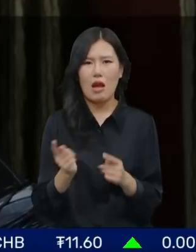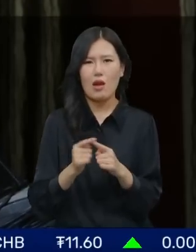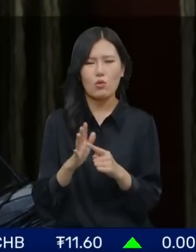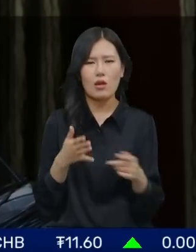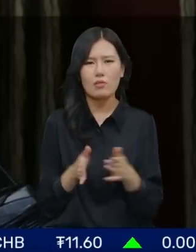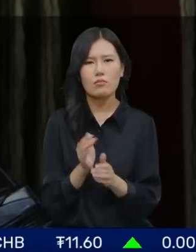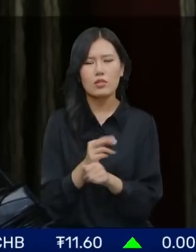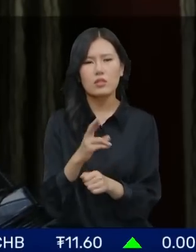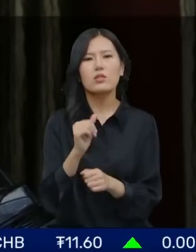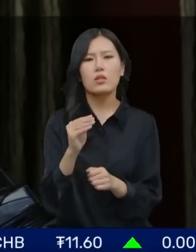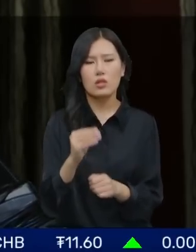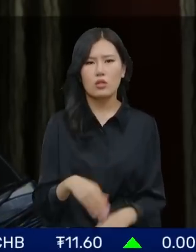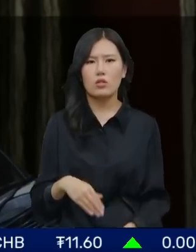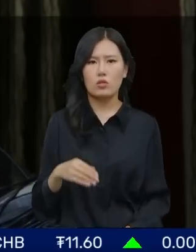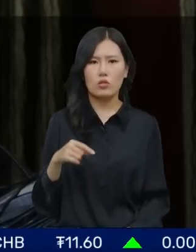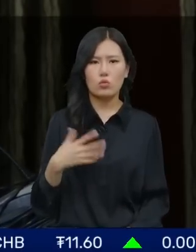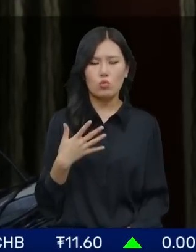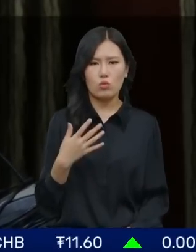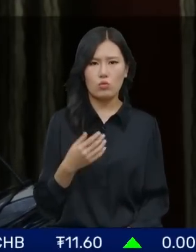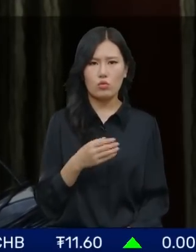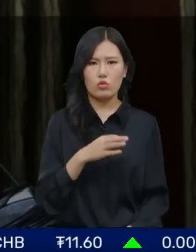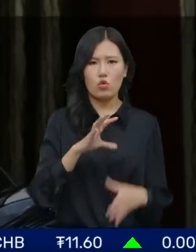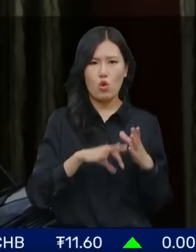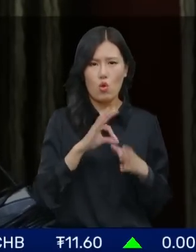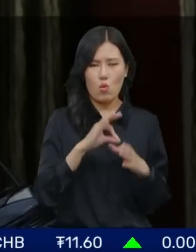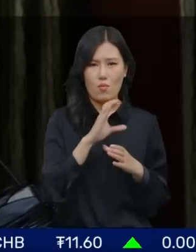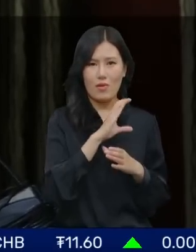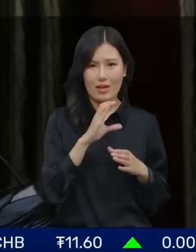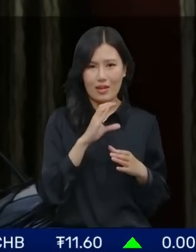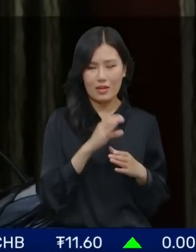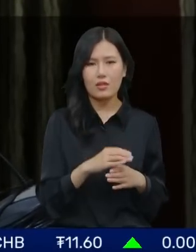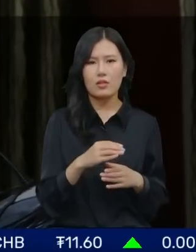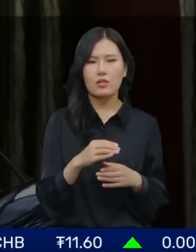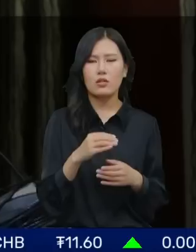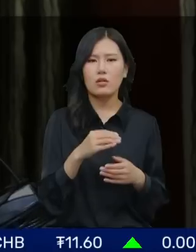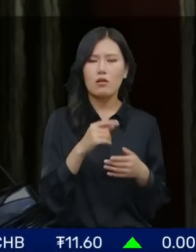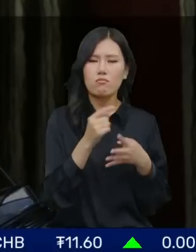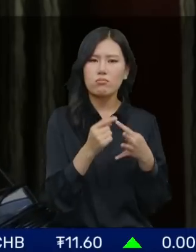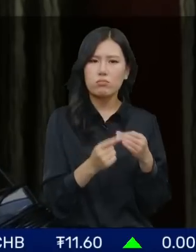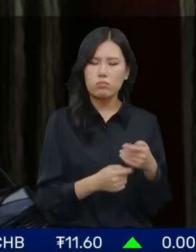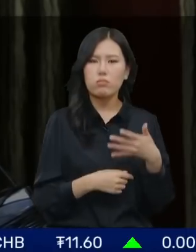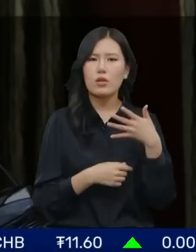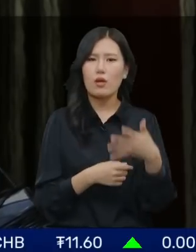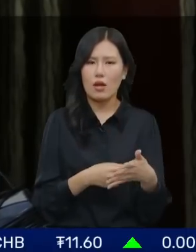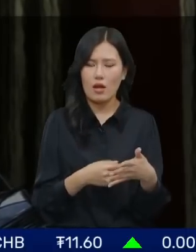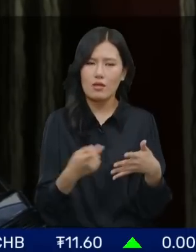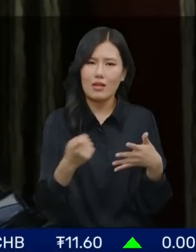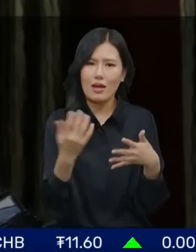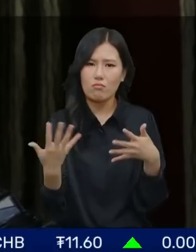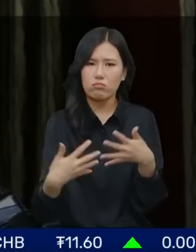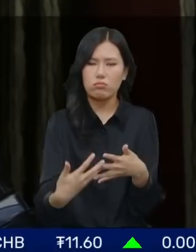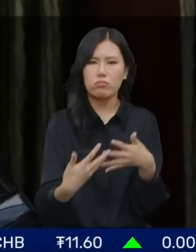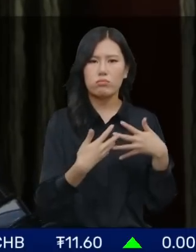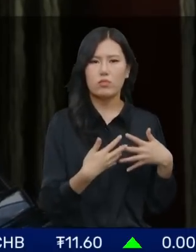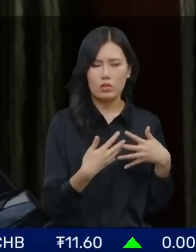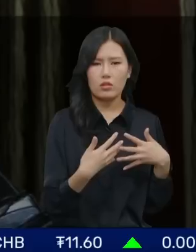нар үндэсний хороо тайлан авахта мэдээж маягтын дагуу авна шүү дээ. Бид нар ямар ахуулгаар. Тэгэхээр тэр маягт нь өөр албан ёсны байх хэвээр. Албан ёсны болгох